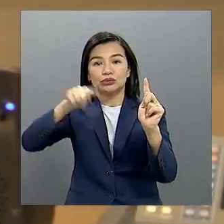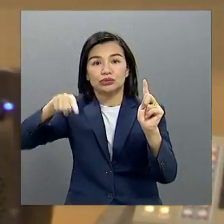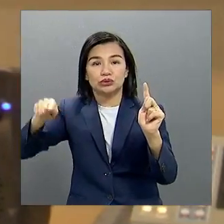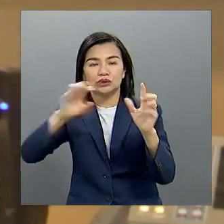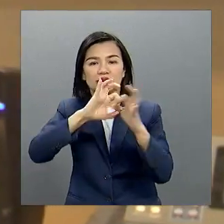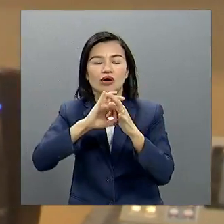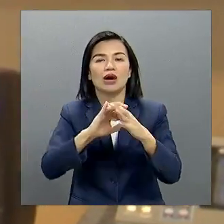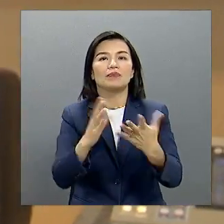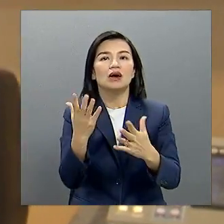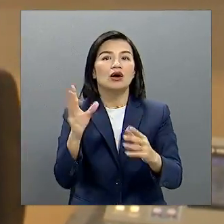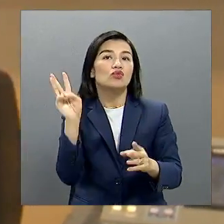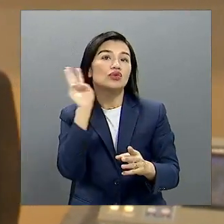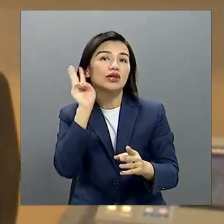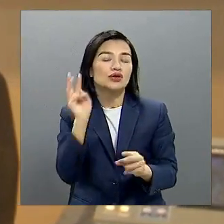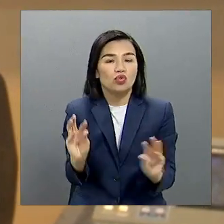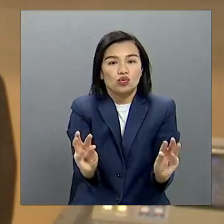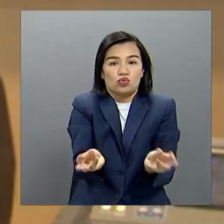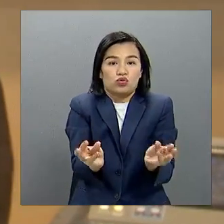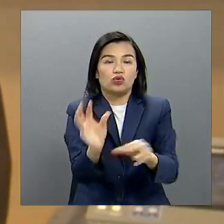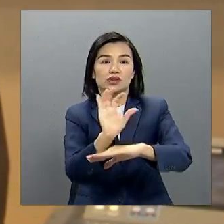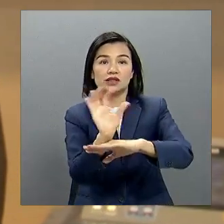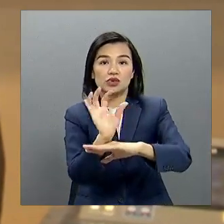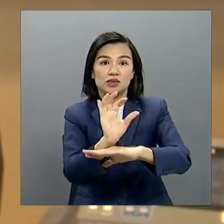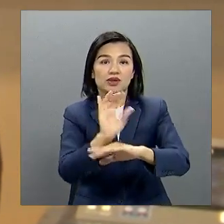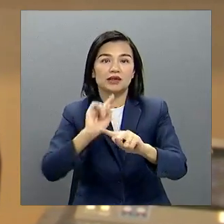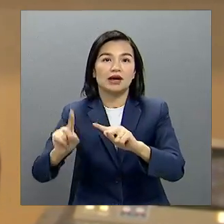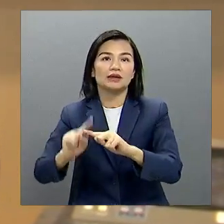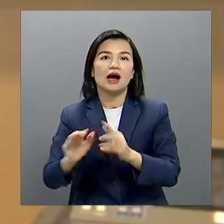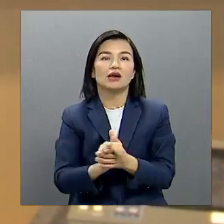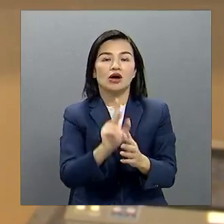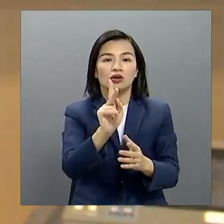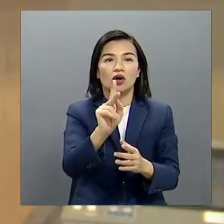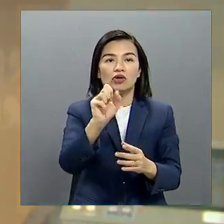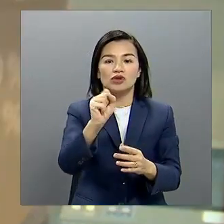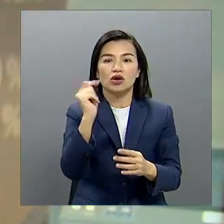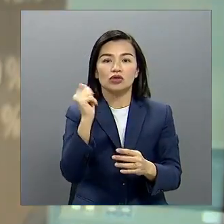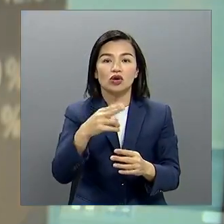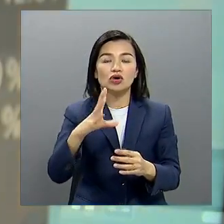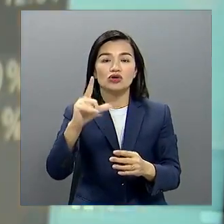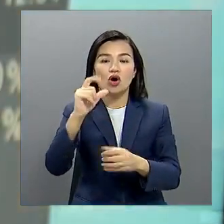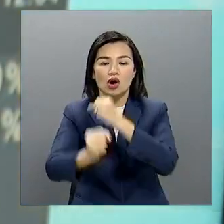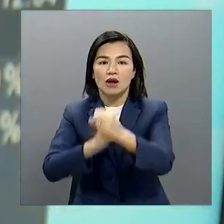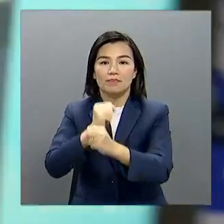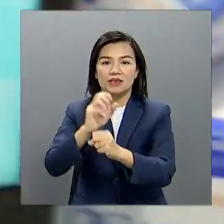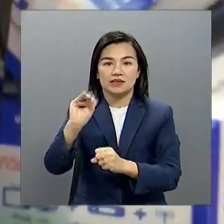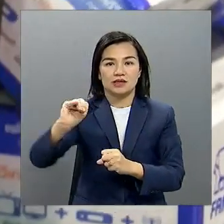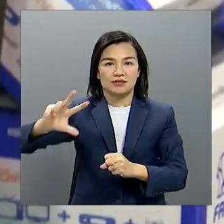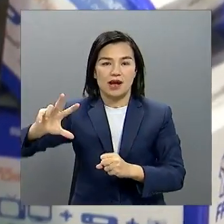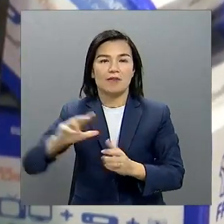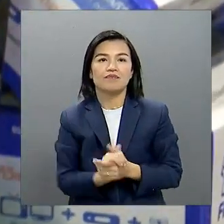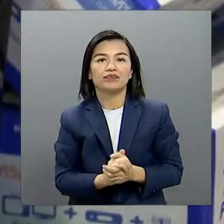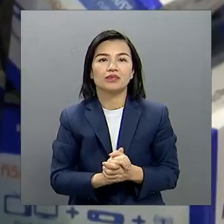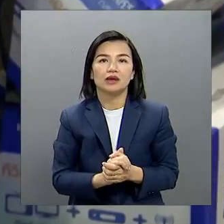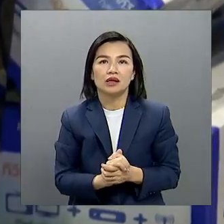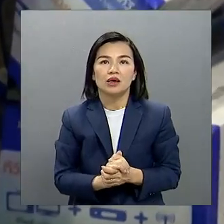เสียงวิทยุโทรทัศน์และกิจการโทรคมนาคมปีพุทธศักราช2543ขึ้นมาตามเจตนารมณ์แห่ง